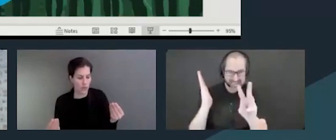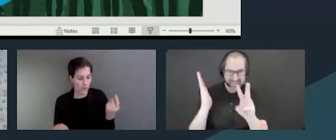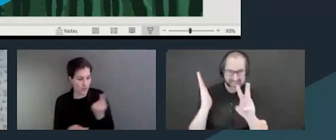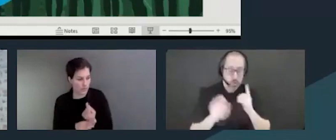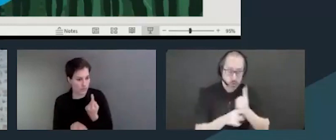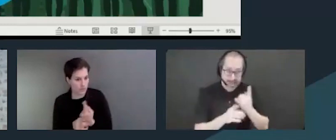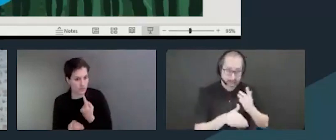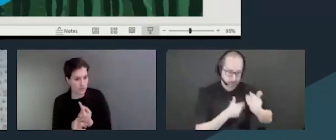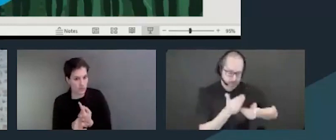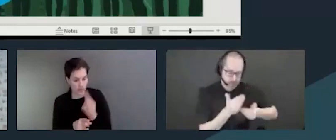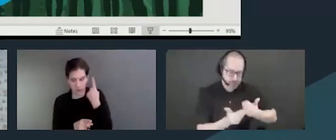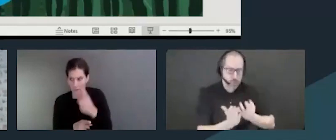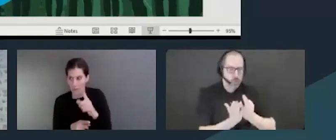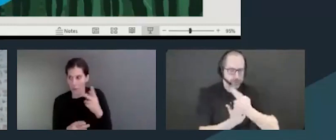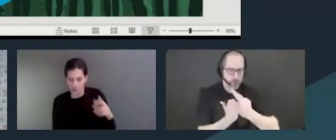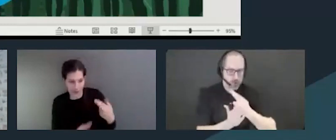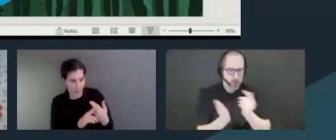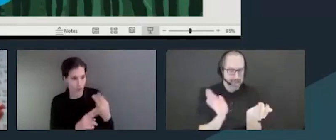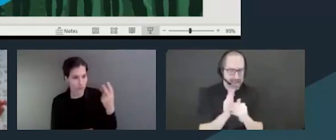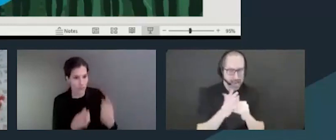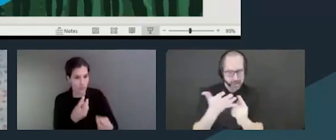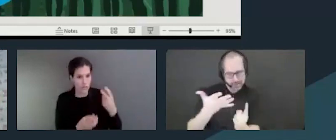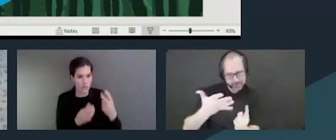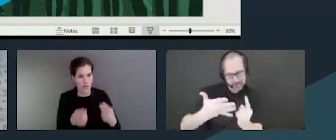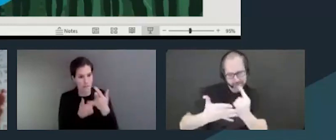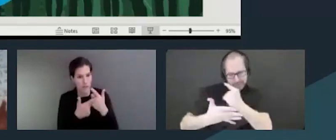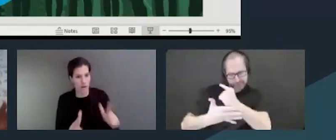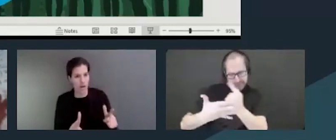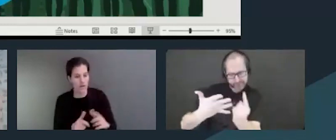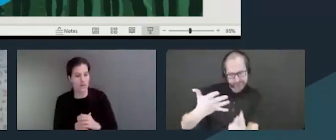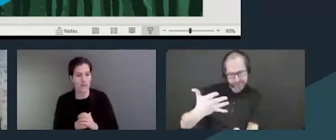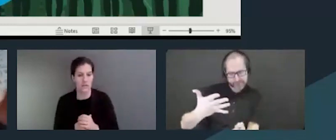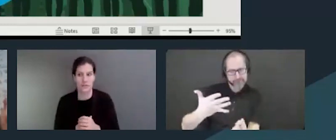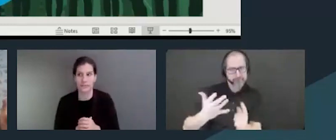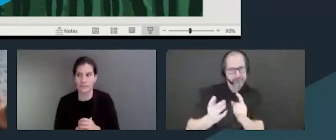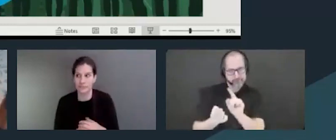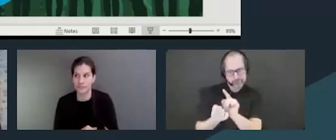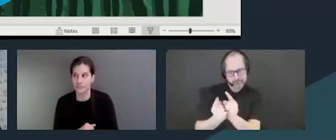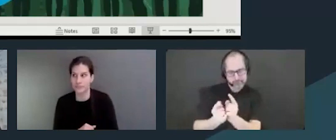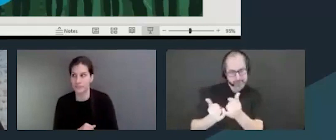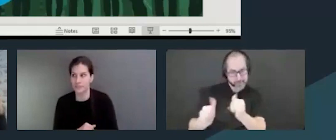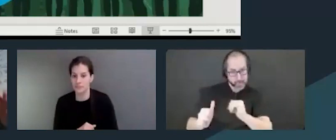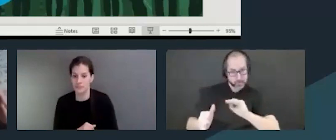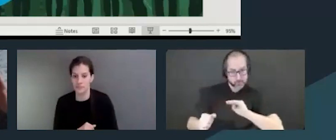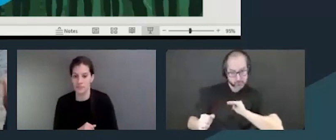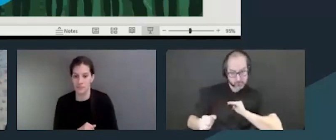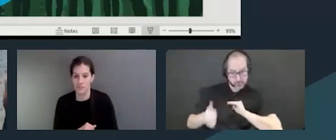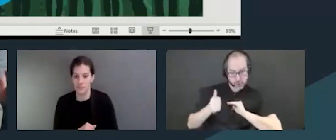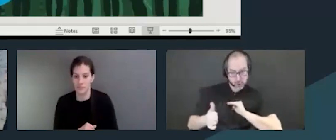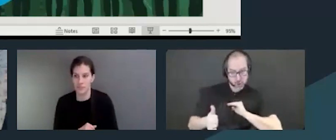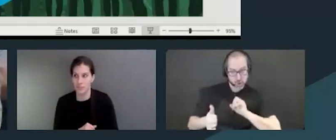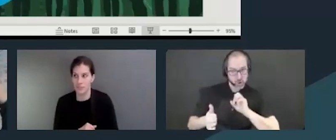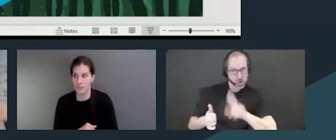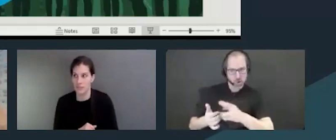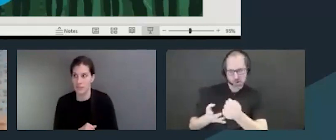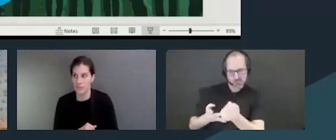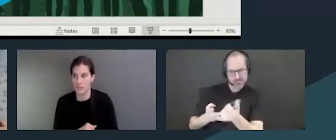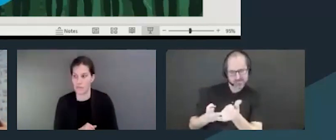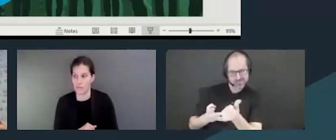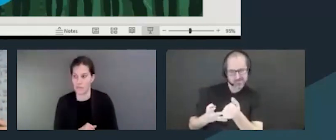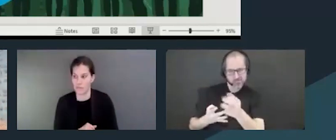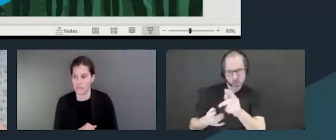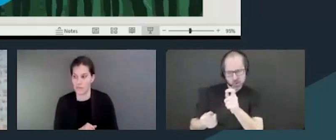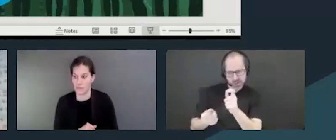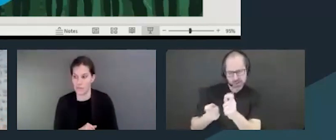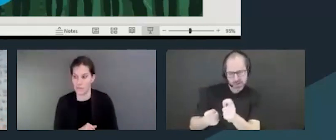et on est en train de réévaluer justement ces plans d'action pour voir comment